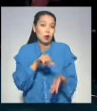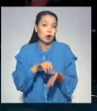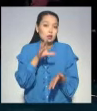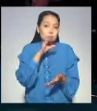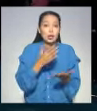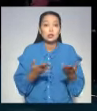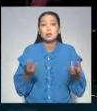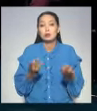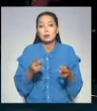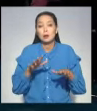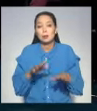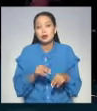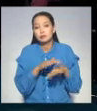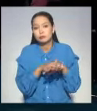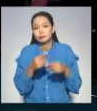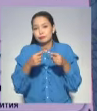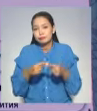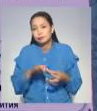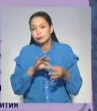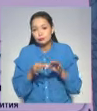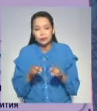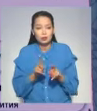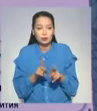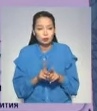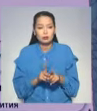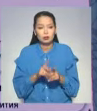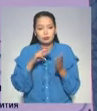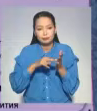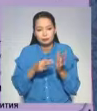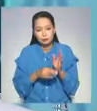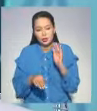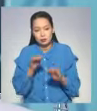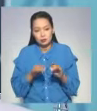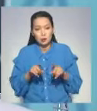жағдайда жергілікті қазынаны нақтылауға бастама жасау құқығы болмақ.